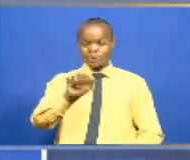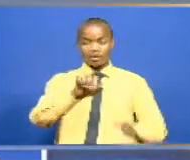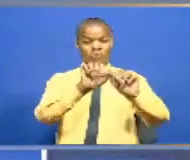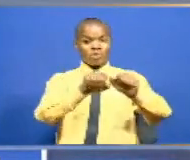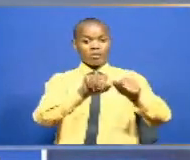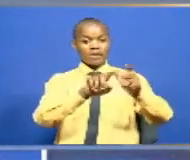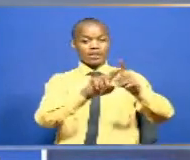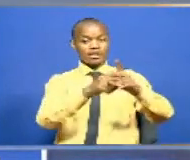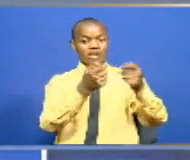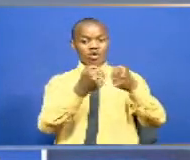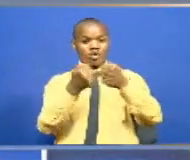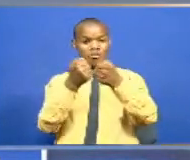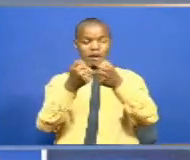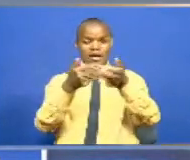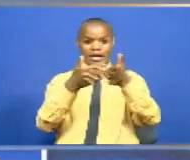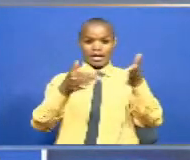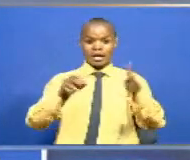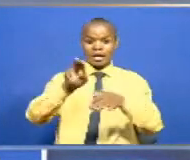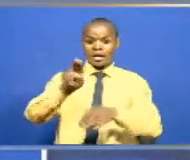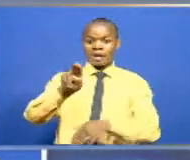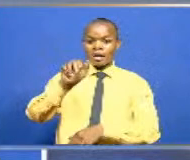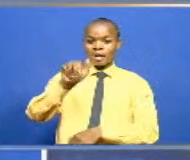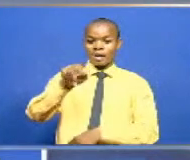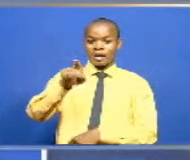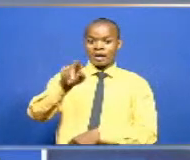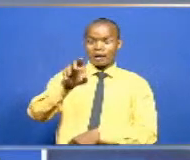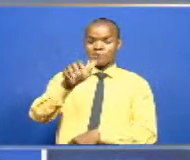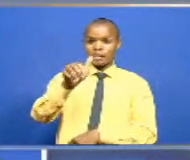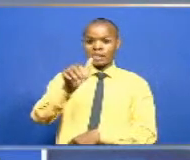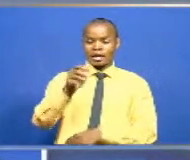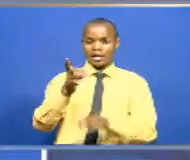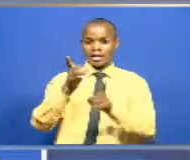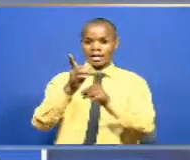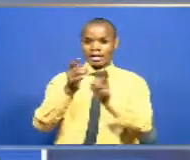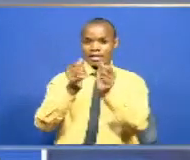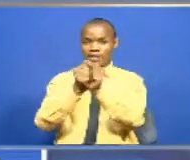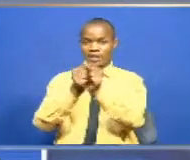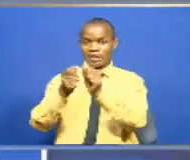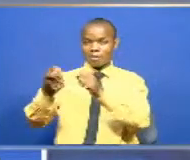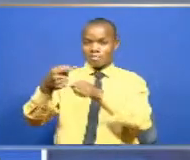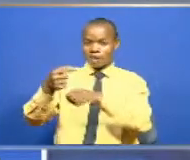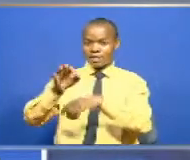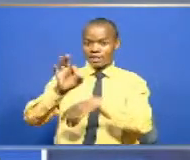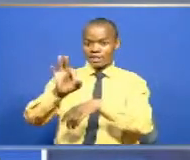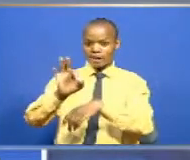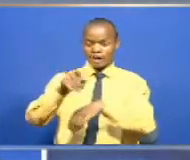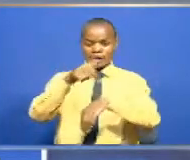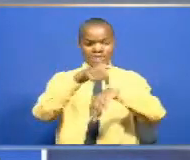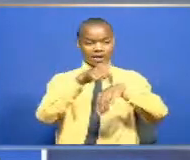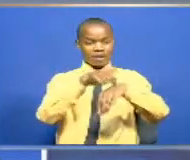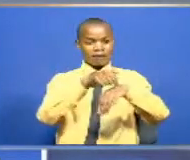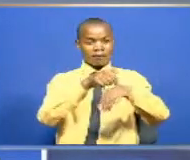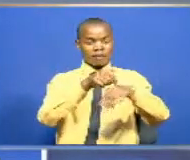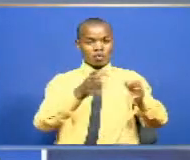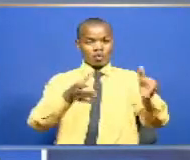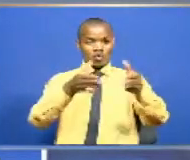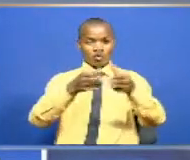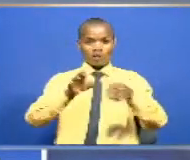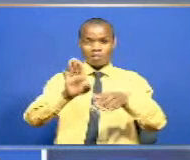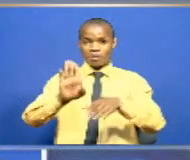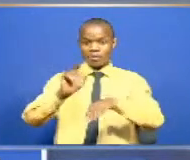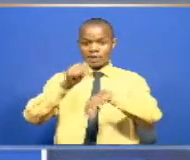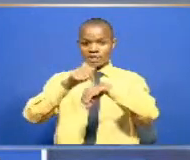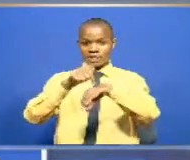utetezi dhidi ya Napsa Stars ya Zambia tarehe 10 mwezi Machi baada ya kutengewa katika kundi ba kufuatia